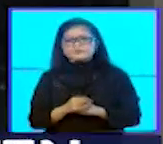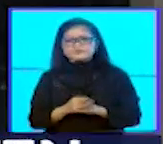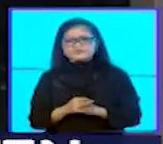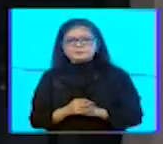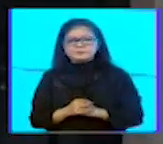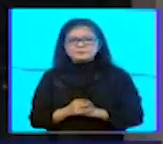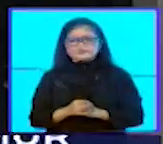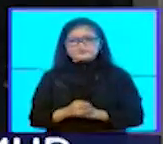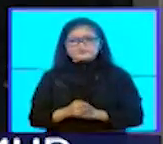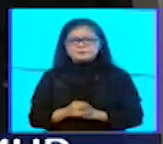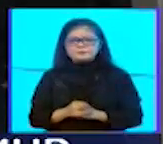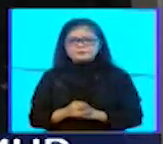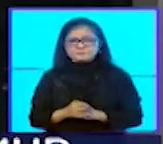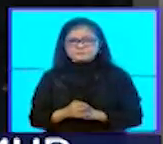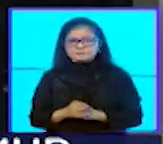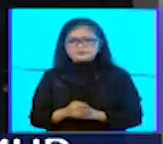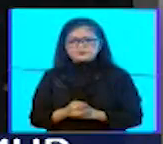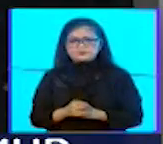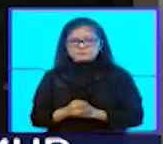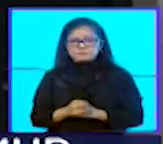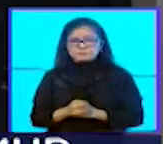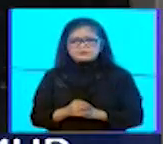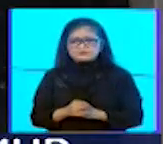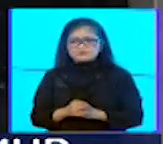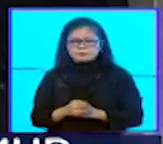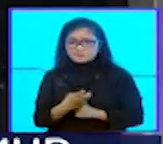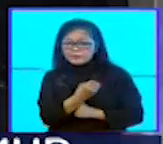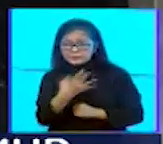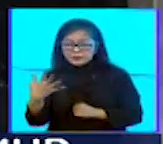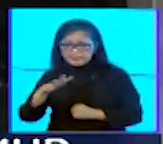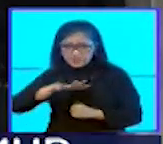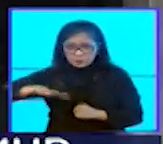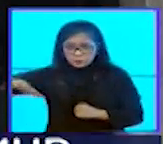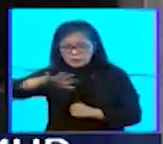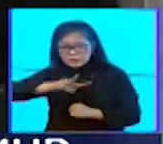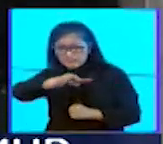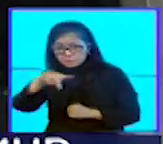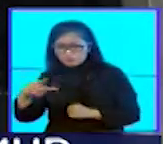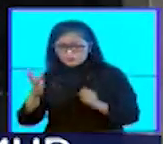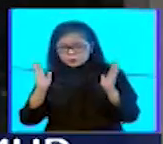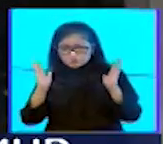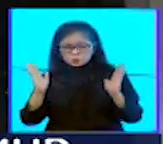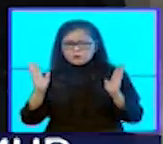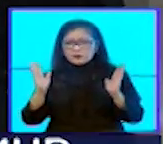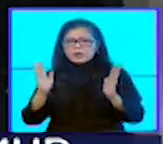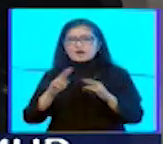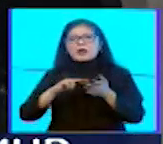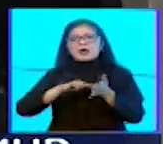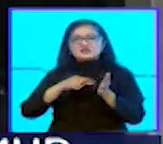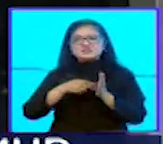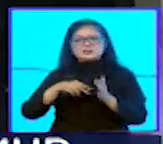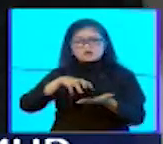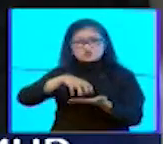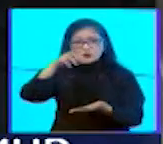Timur, di dalam peta zonasi, alhamdulillah sudah tidak ada zona